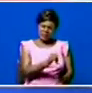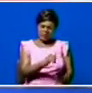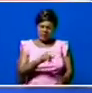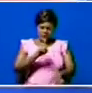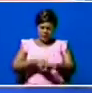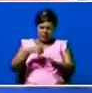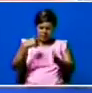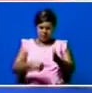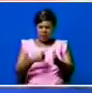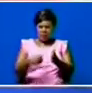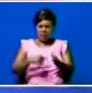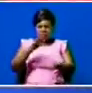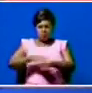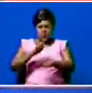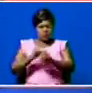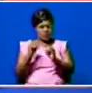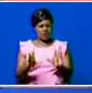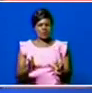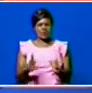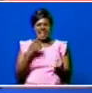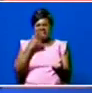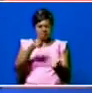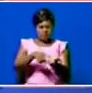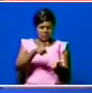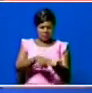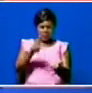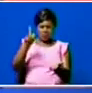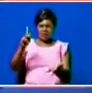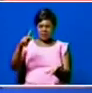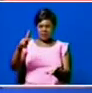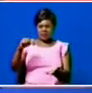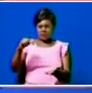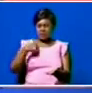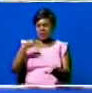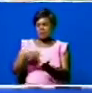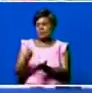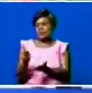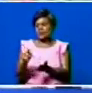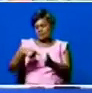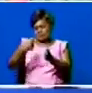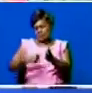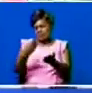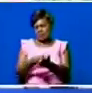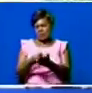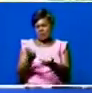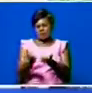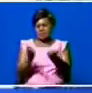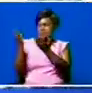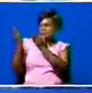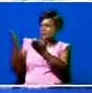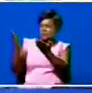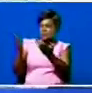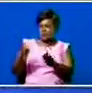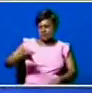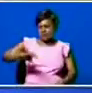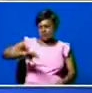wakisiaga haikuwa mzuri. Hiyo mchele ni kisiaga kilo moja na mlipa pesa ya kusiaga. Ni kutokana na biashara hii ndipo mji huu wa